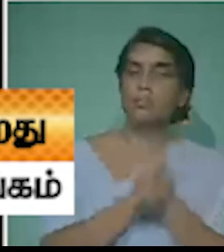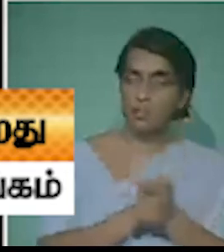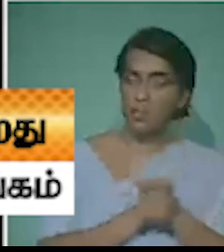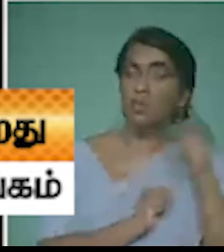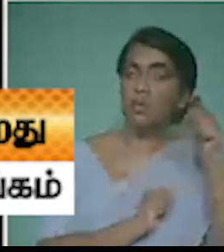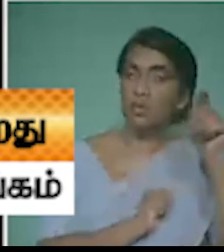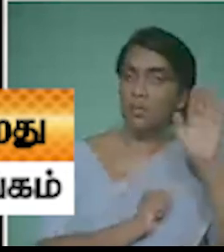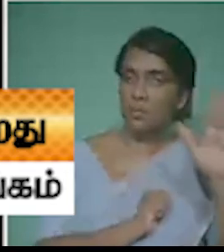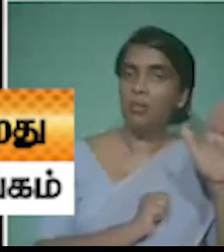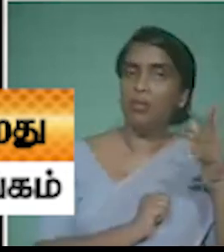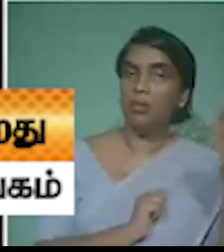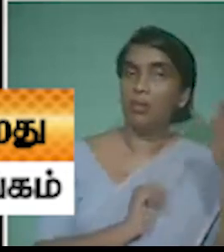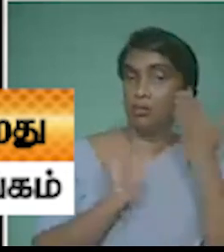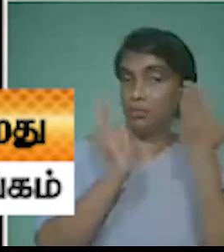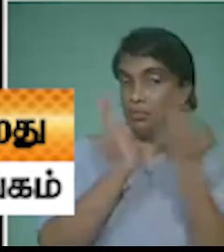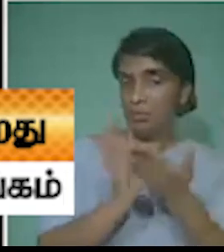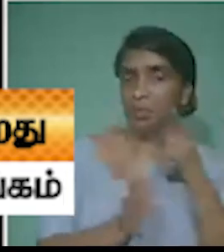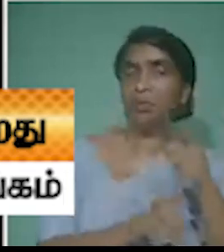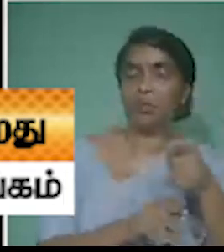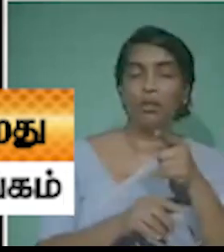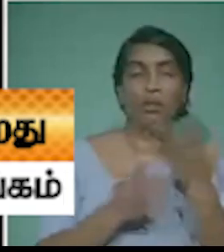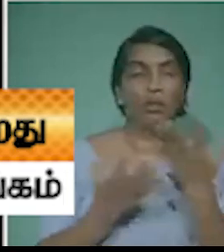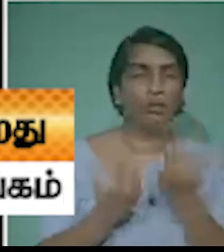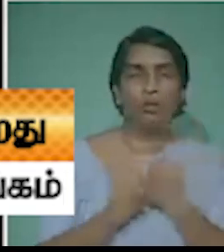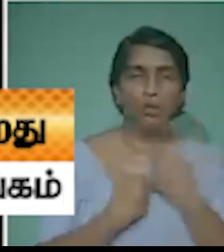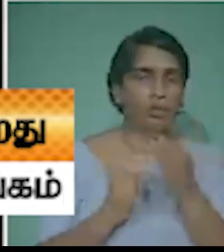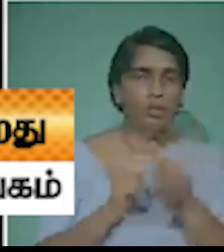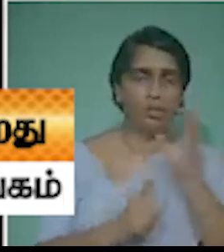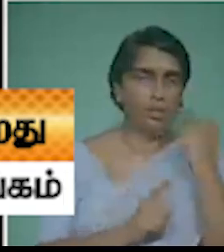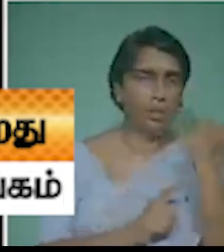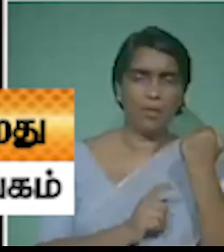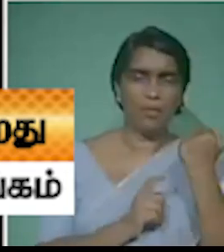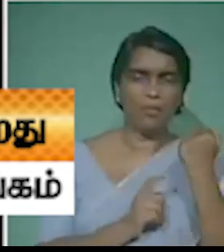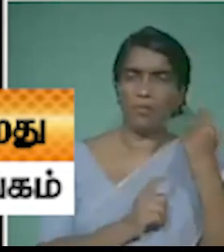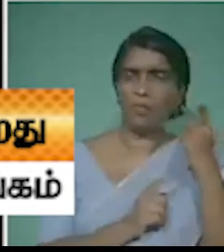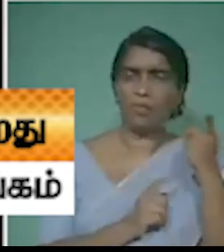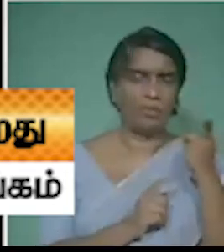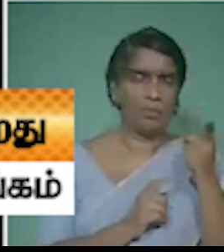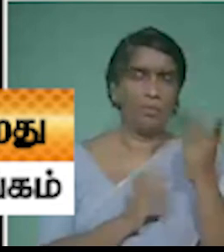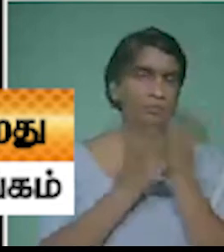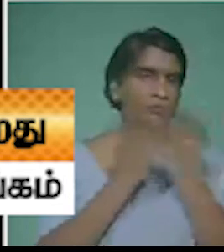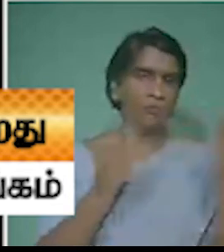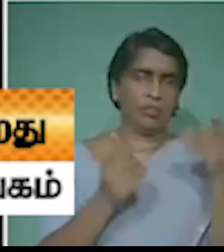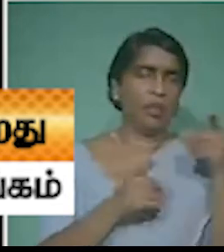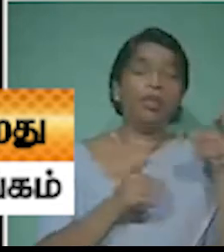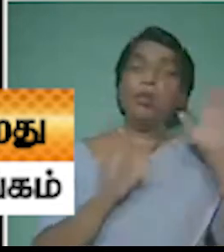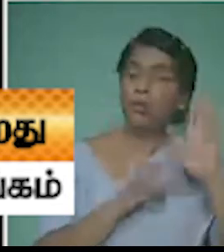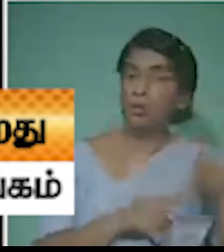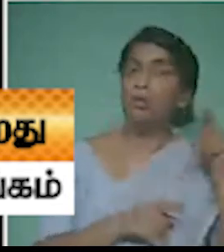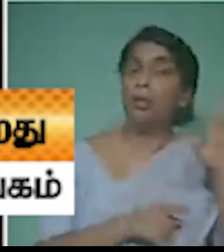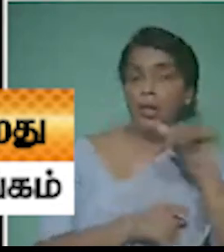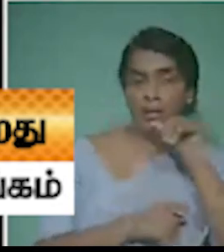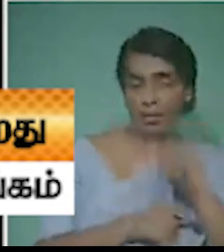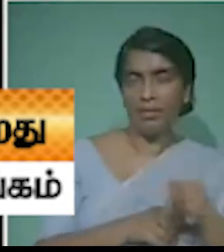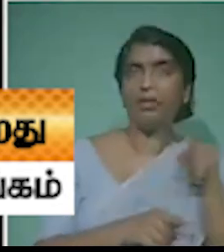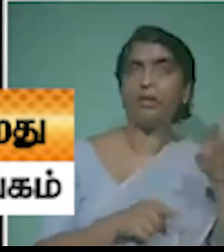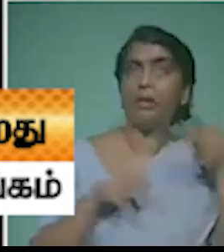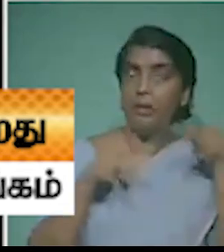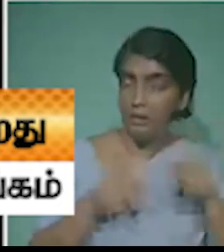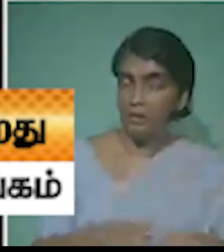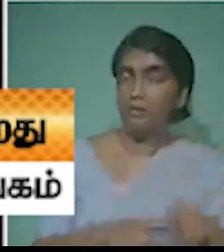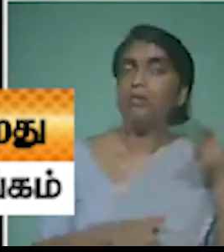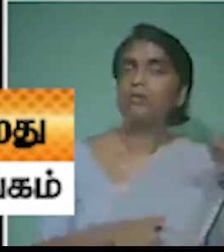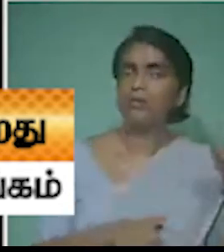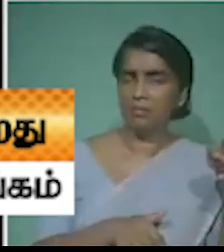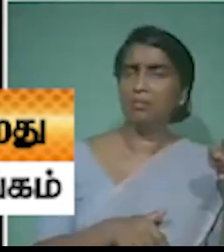ரணிலுக்கு ஆதரவாக செயற்பட்டன. அது மாத்திரமன்றி நாடாளுமன்றத்தில் ரணில் விக்ரமசிங்கவுக்கு எதிராக கொண்டுவரப்பட்ட நம்பிக்கையில்லா பிரேரணையும்